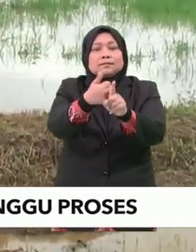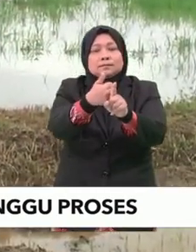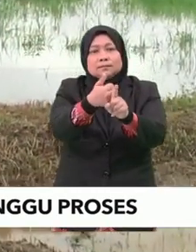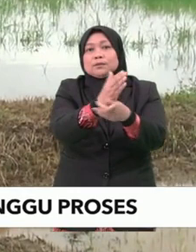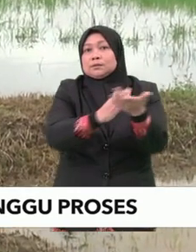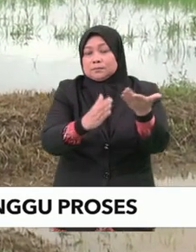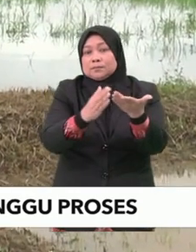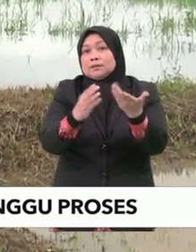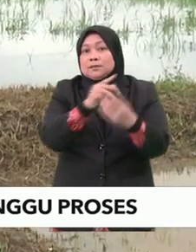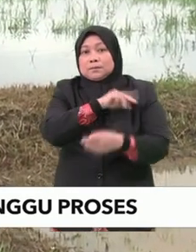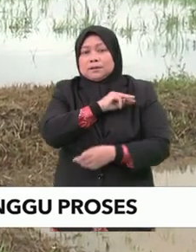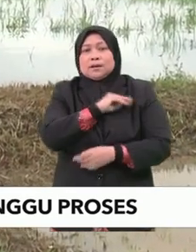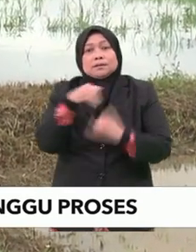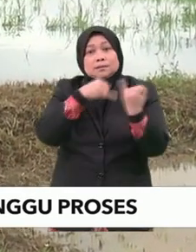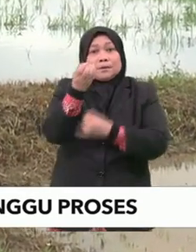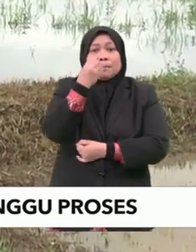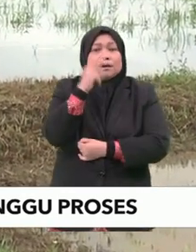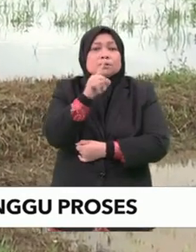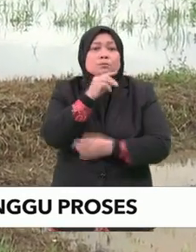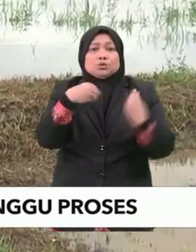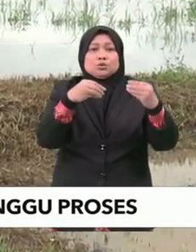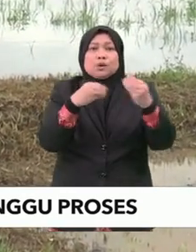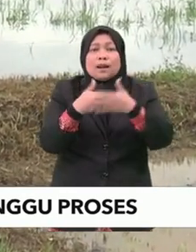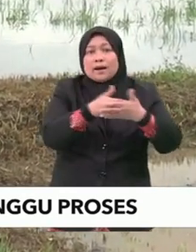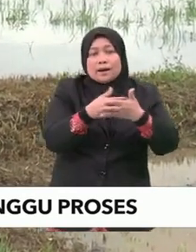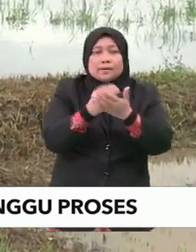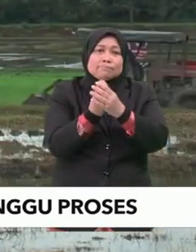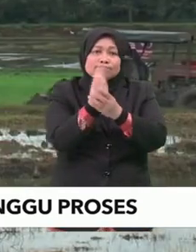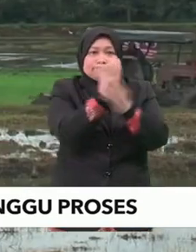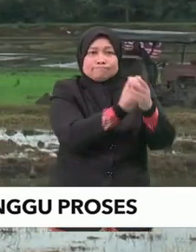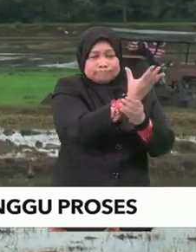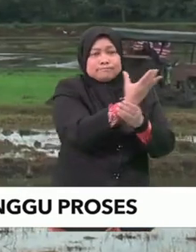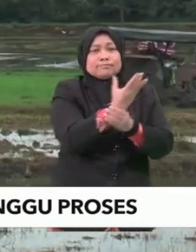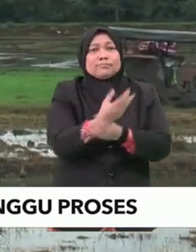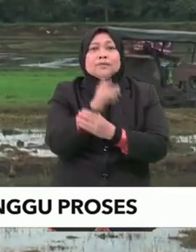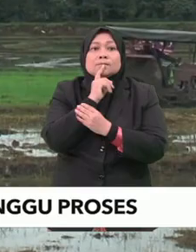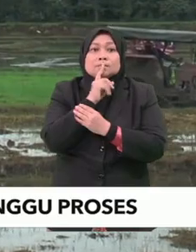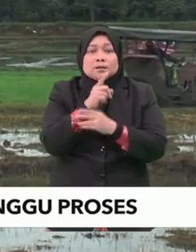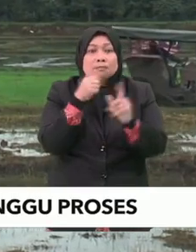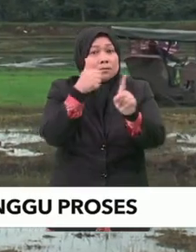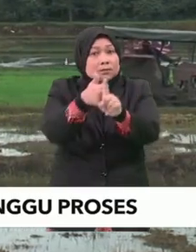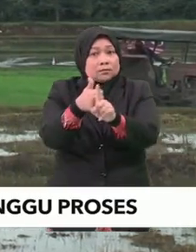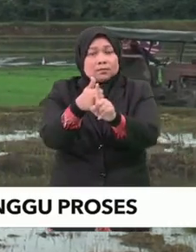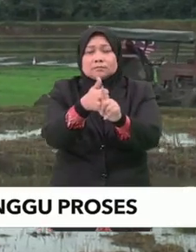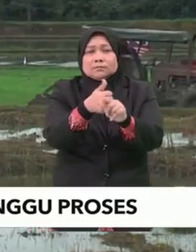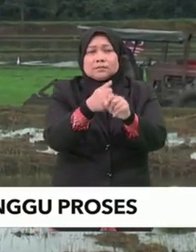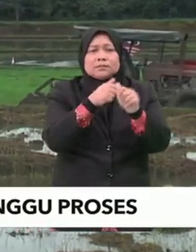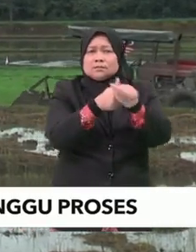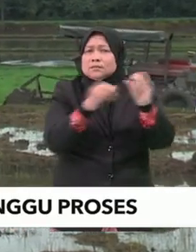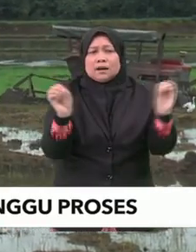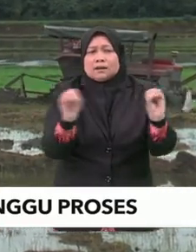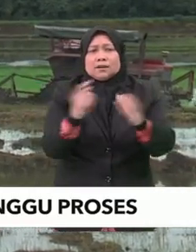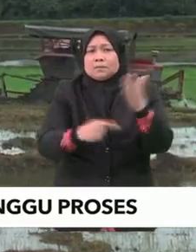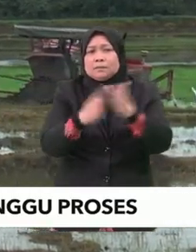kjamin makananj sah mengikut harga runcit yang ditetapkan pematuan itu didakwa tidak berlaku dalam kalangan